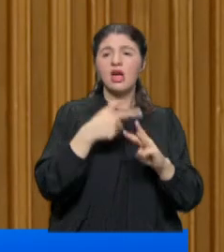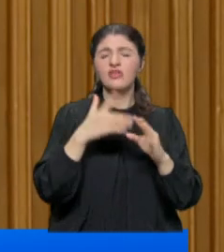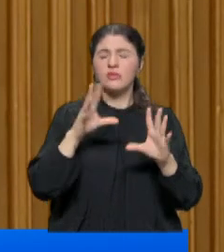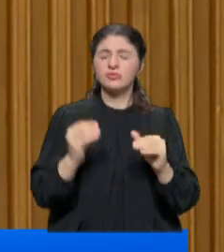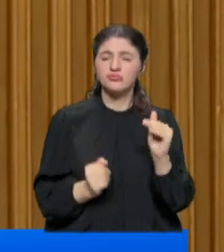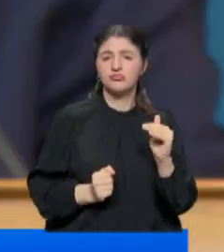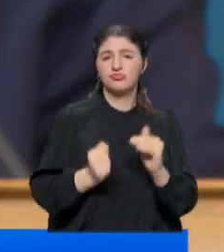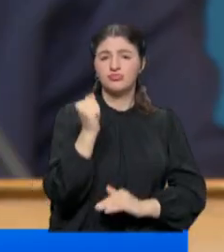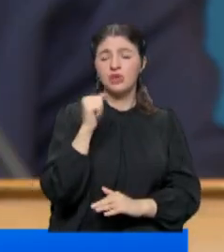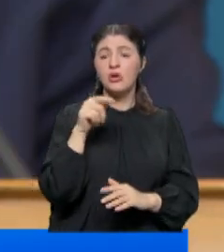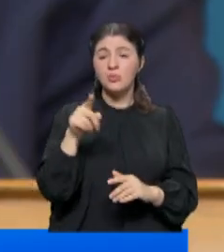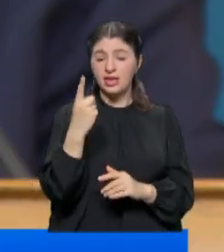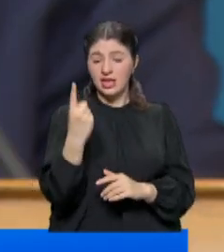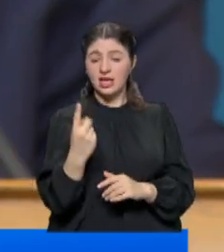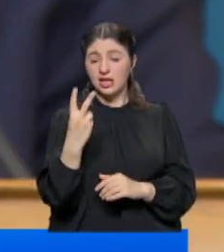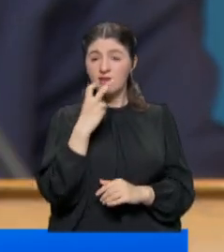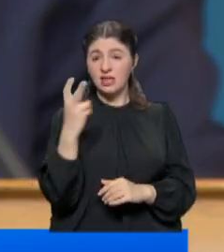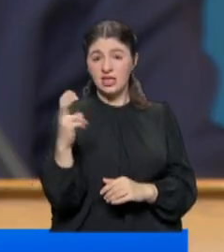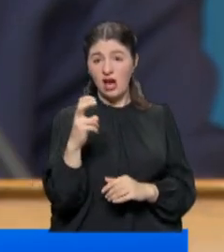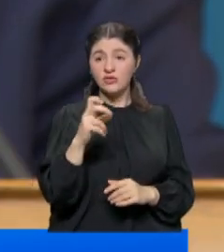ilk iki ayında bankaların karı